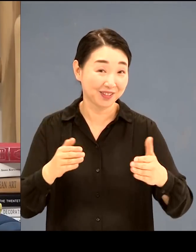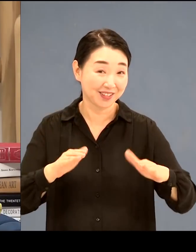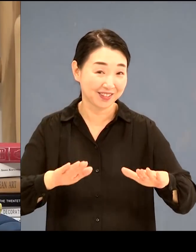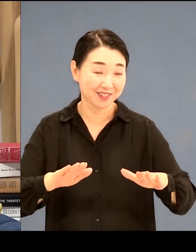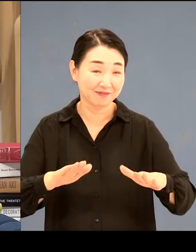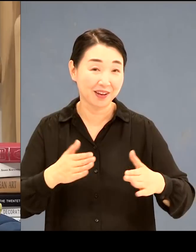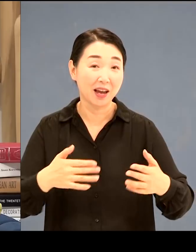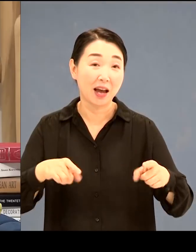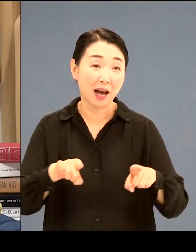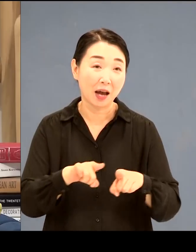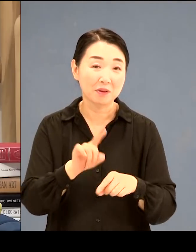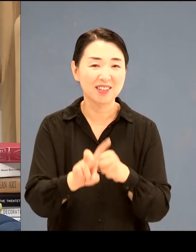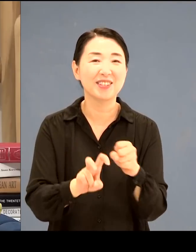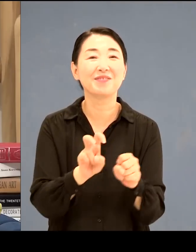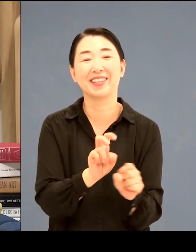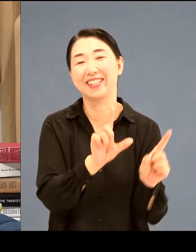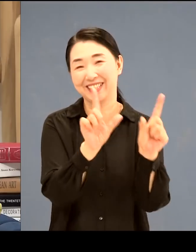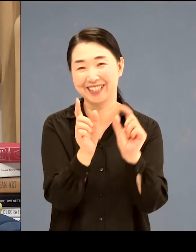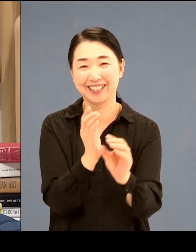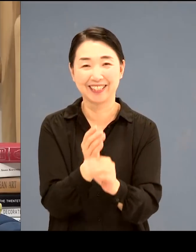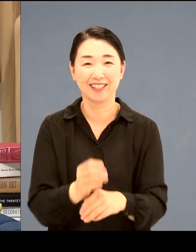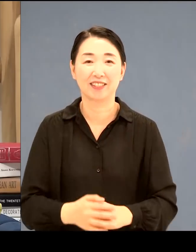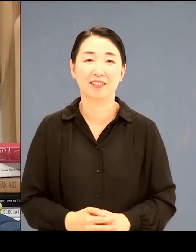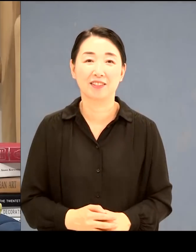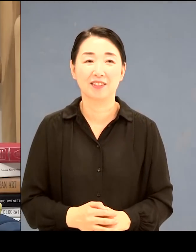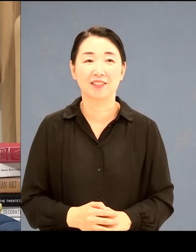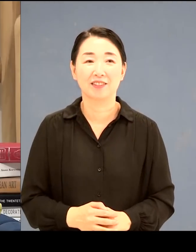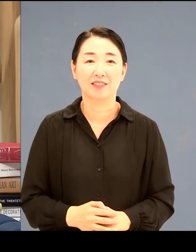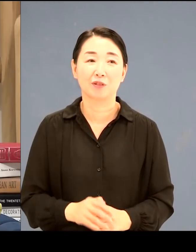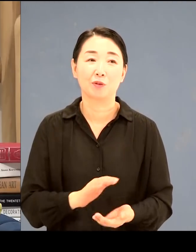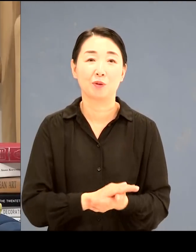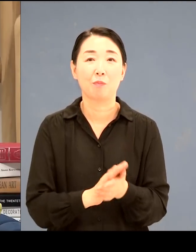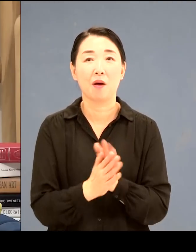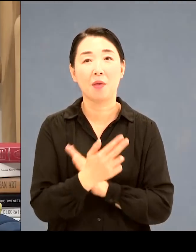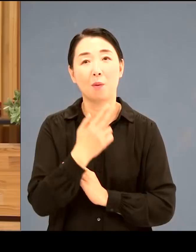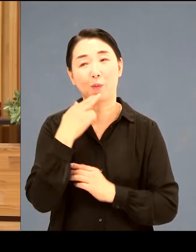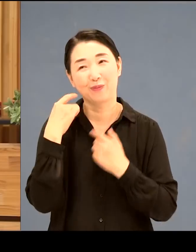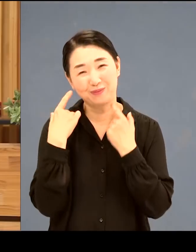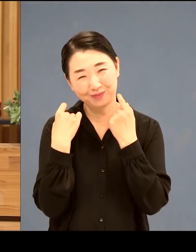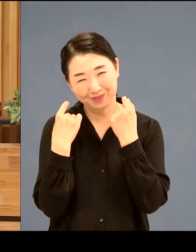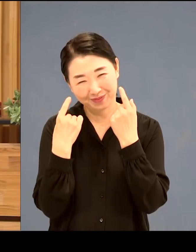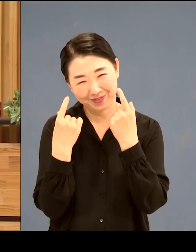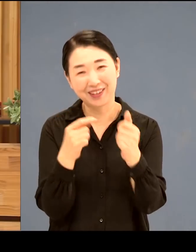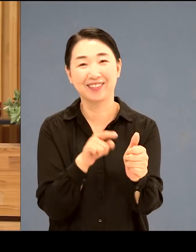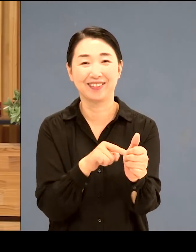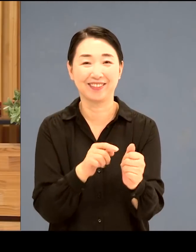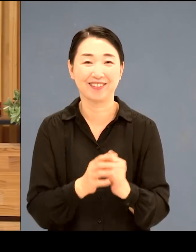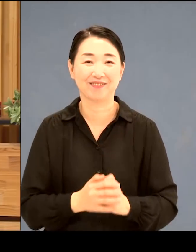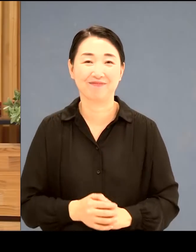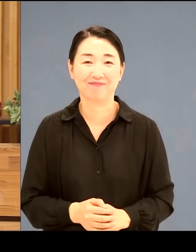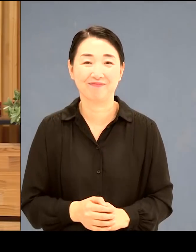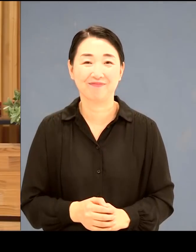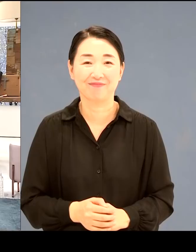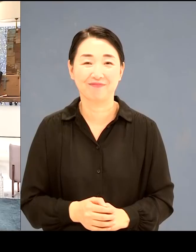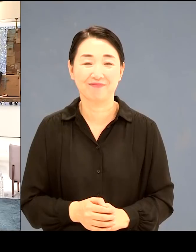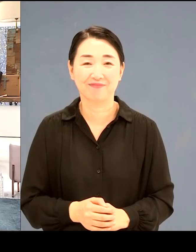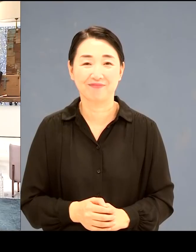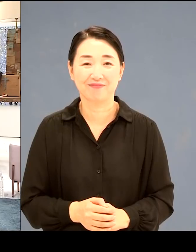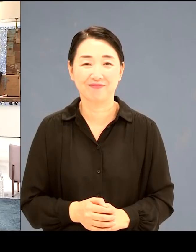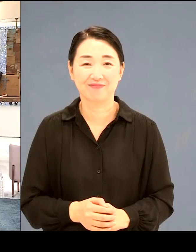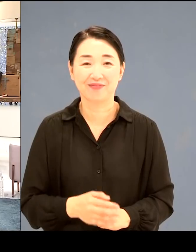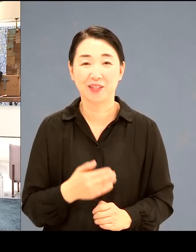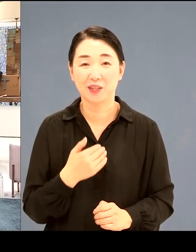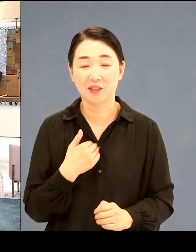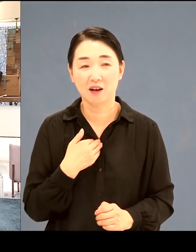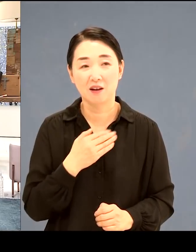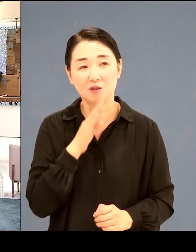거의 한 20년 살고 있는데요. 네. 변함이 없어요, 저희 남편은. 어떤 면에서? 저를 너무 제가